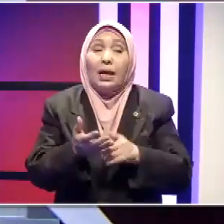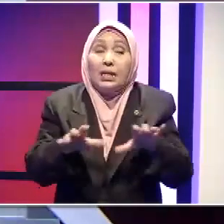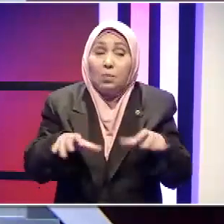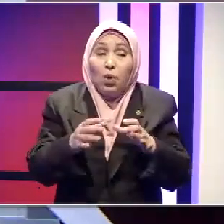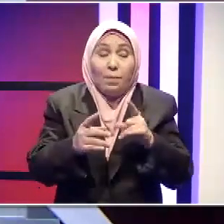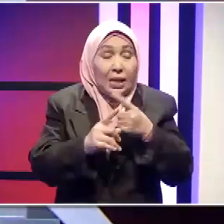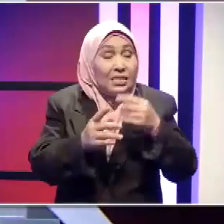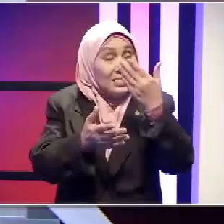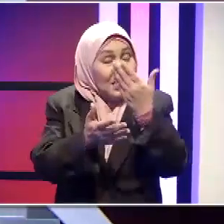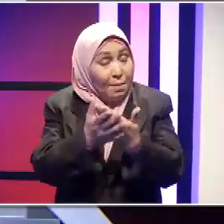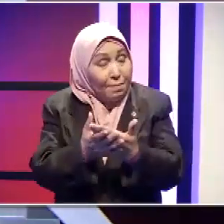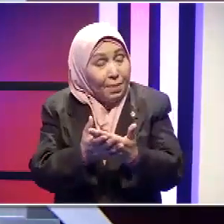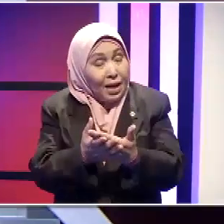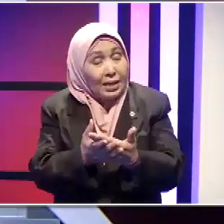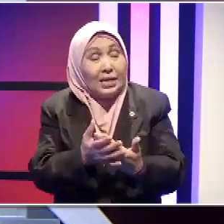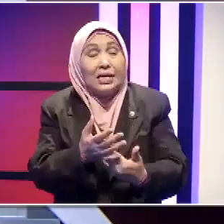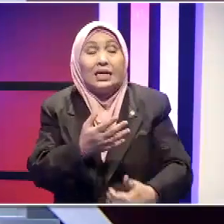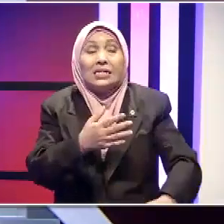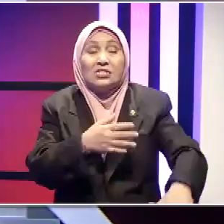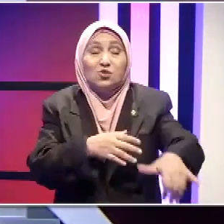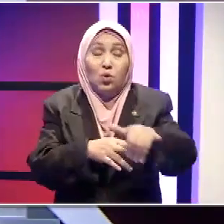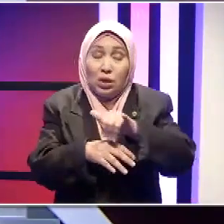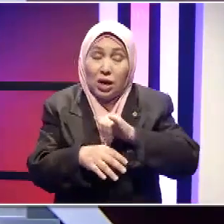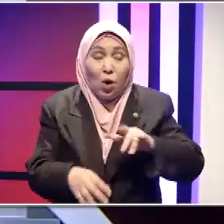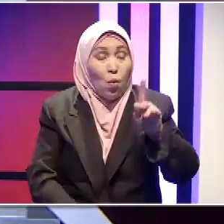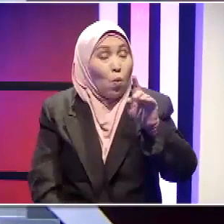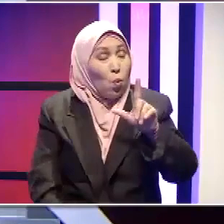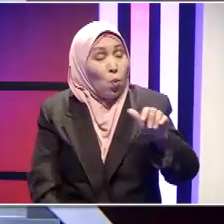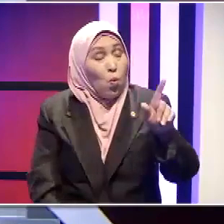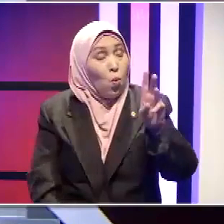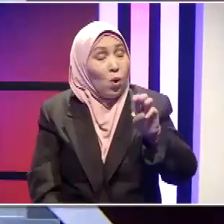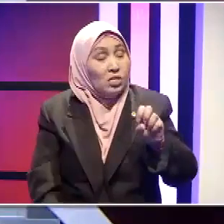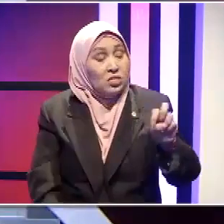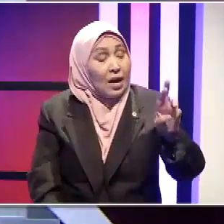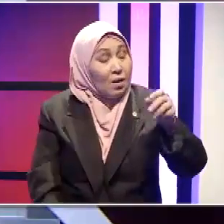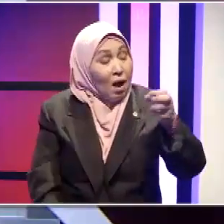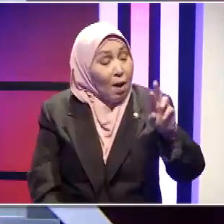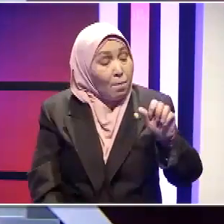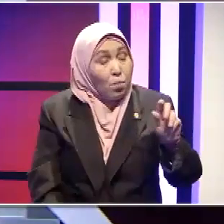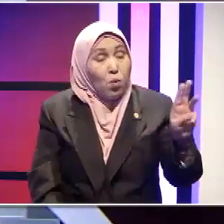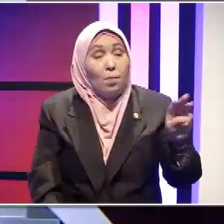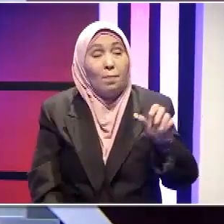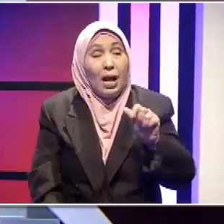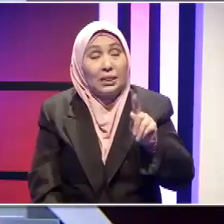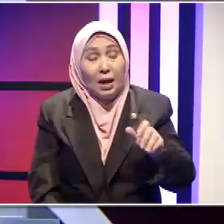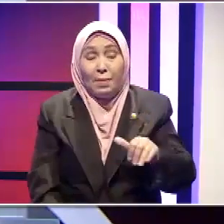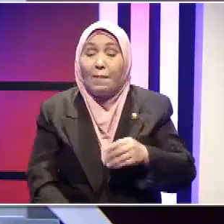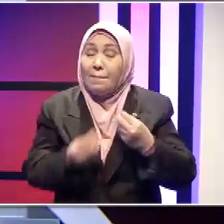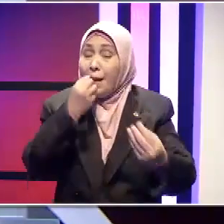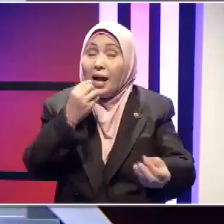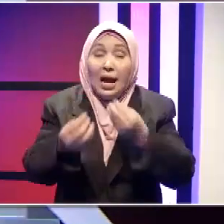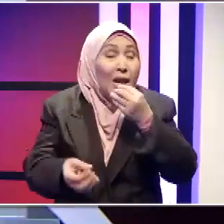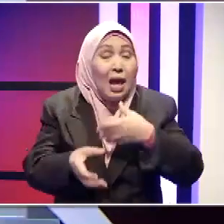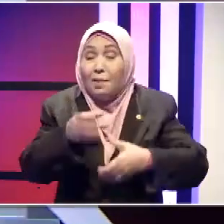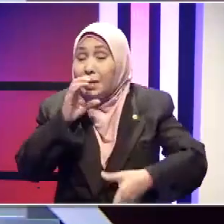dibuat bila sampai ke dalam Jones tua ini hulu wasrobu Heni ambil itung ta'malun Makanlah